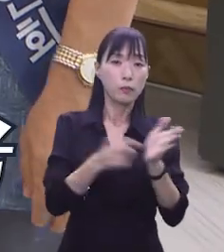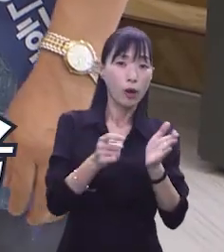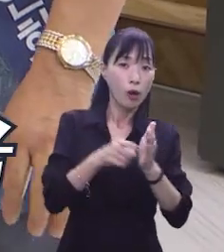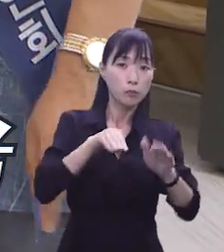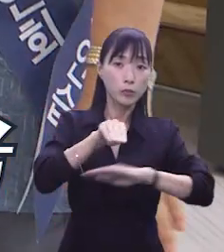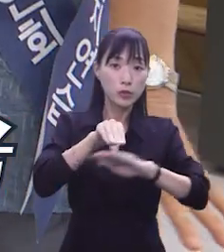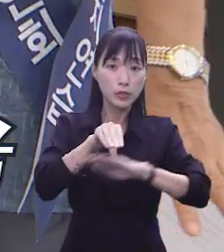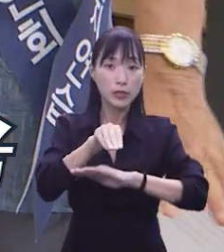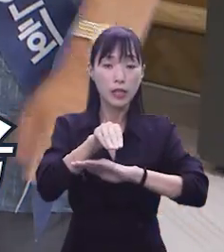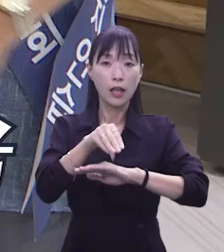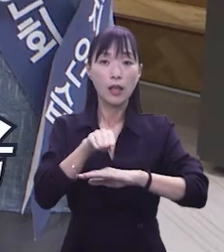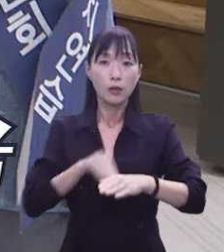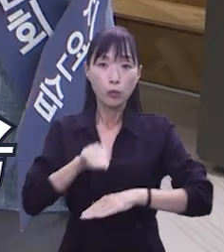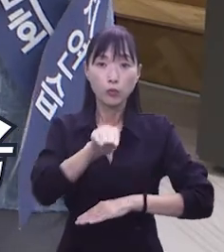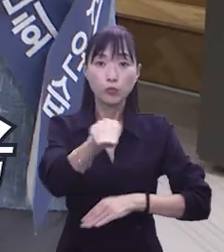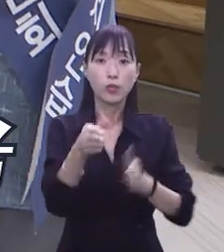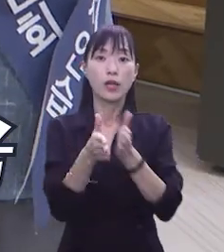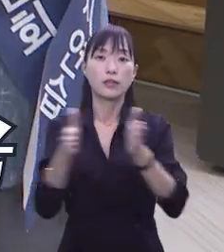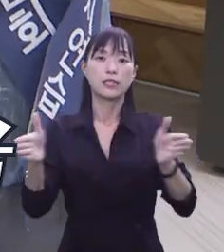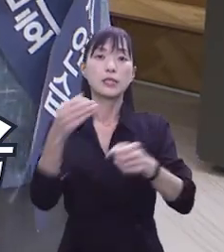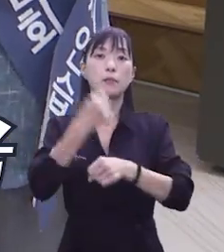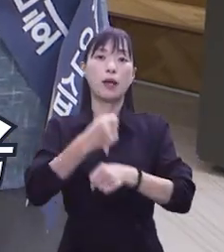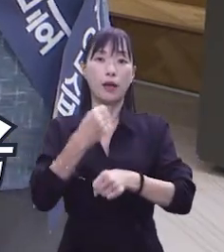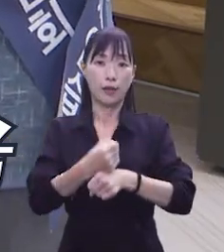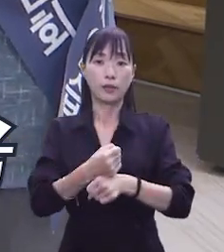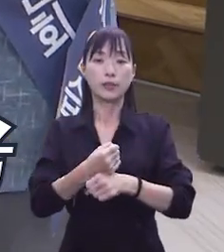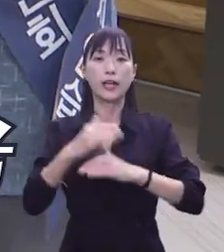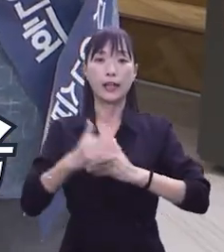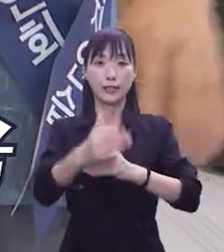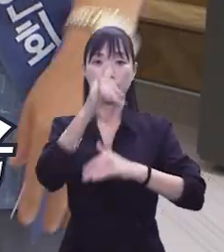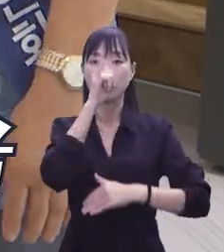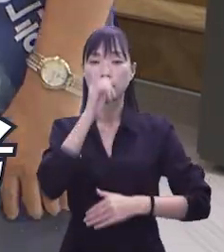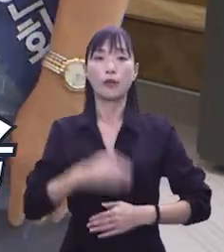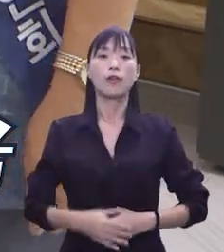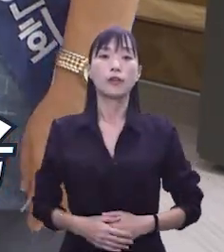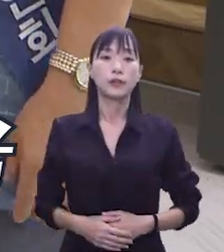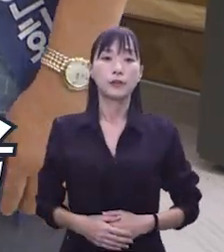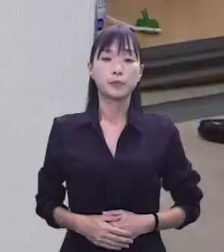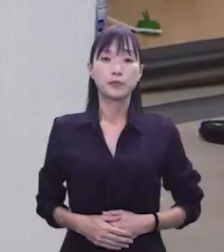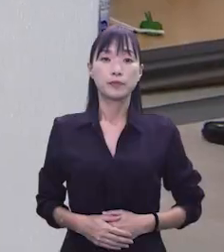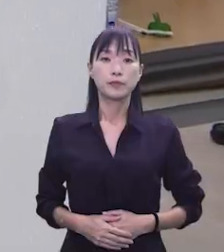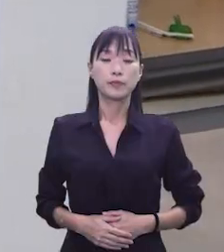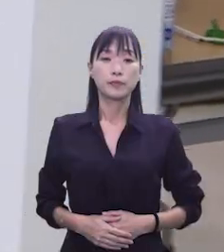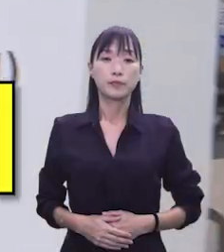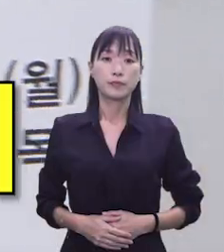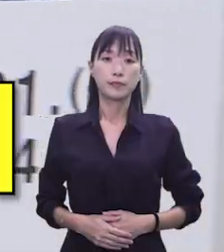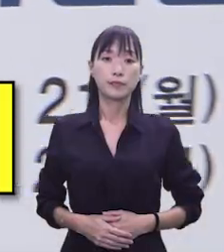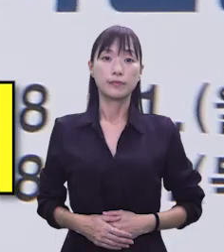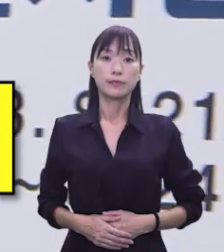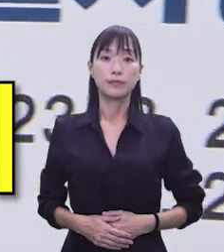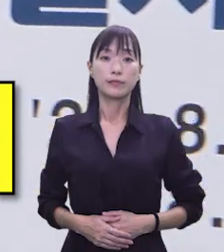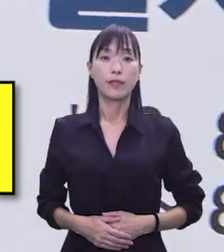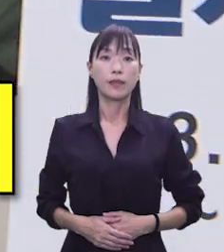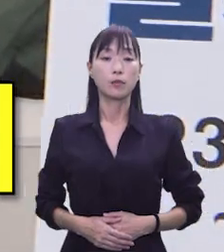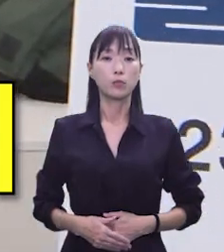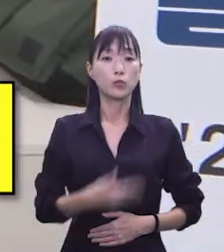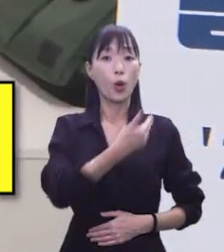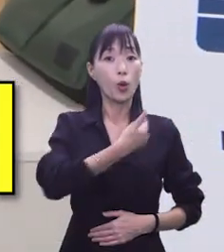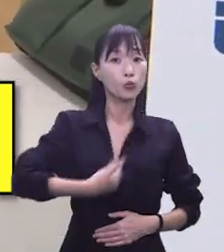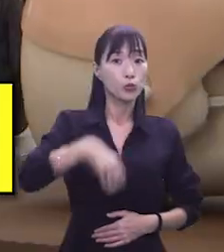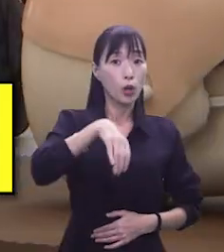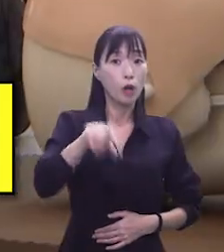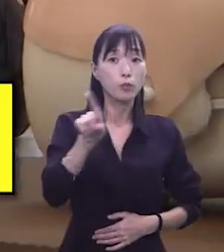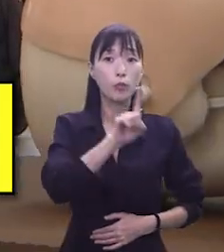테헤란로 일대에서는 긴급 차량 이동 길터주기 연습이 함께 진행됐습니다. 한편 구청에서는 대피